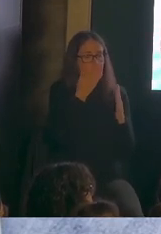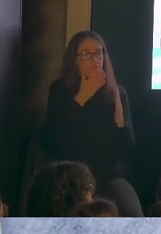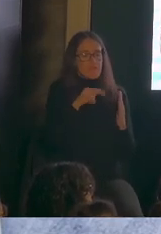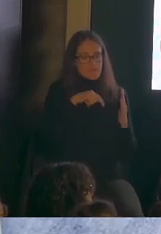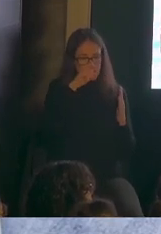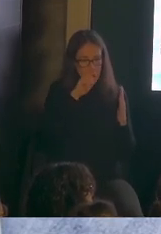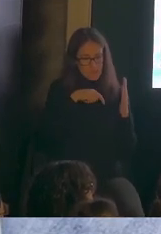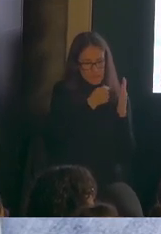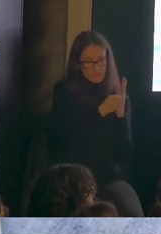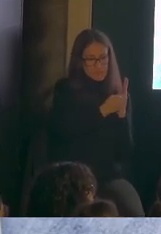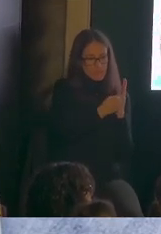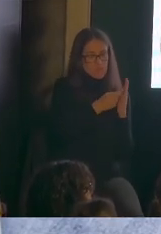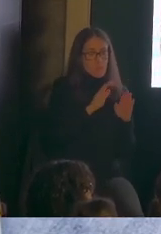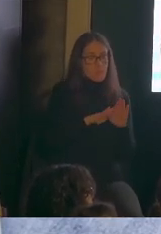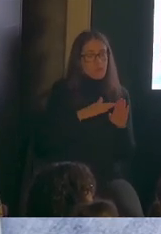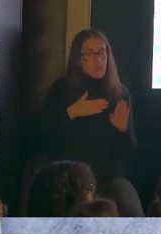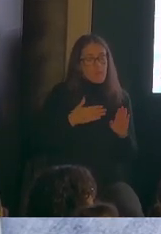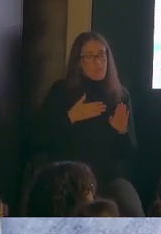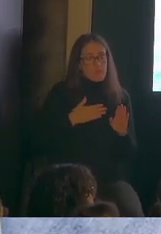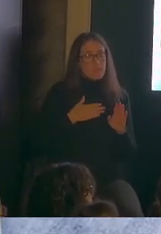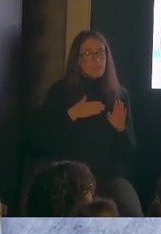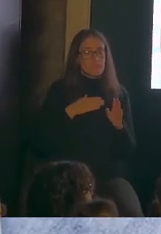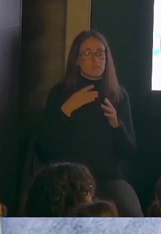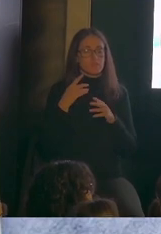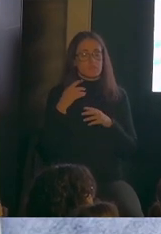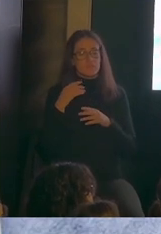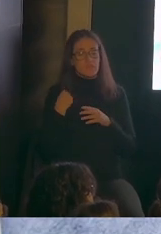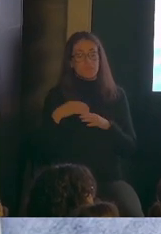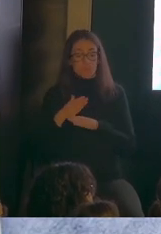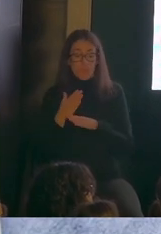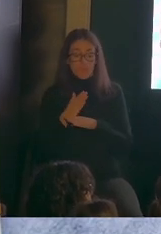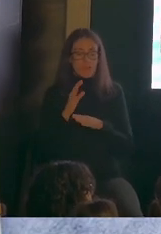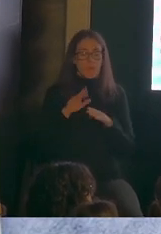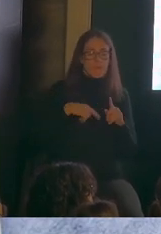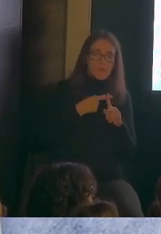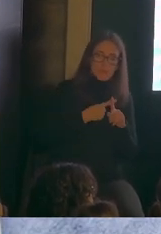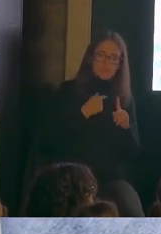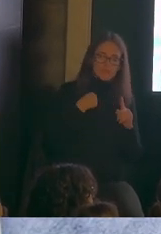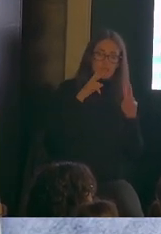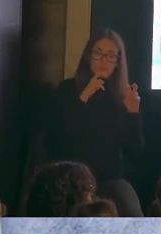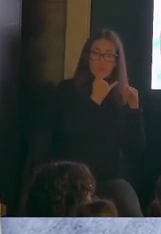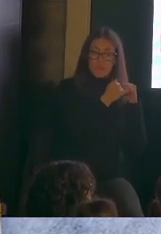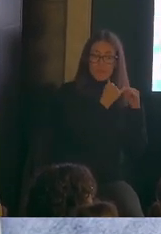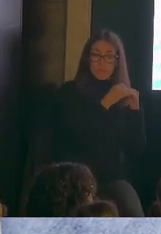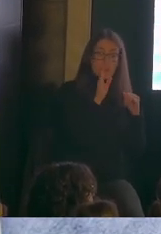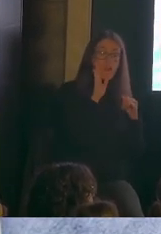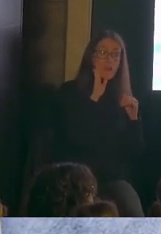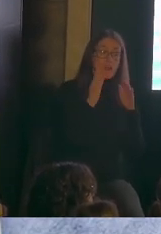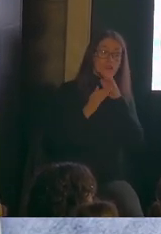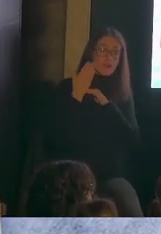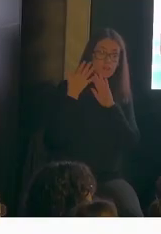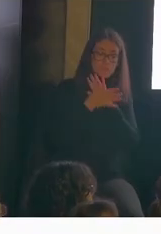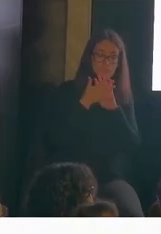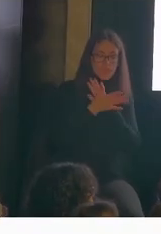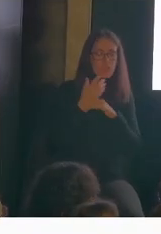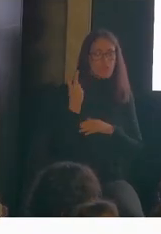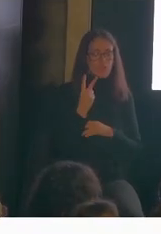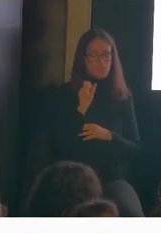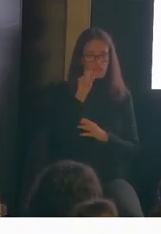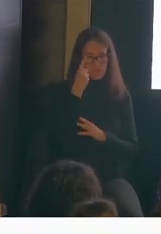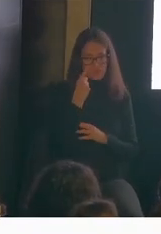aquest, juntament amb les fibres, serà dels estrelles que hi haurà.